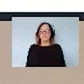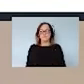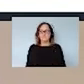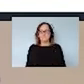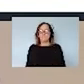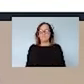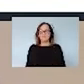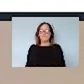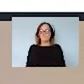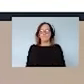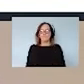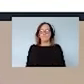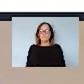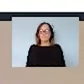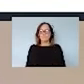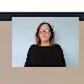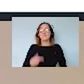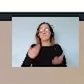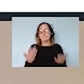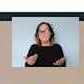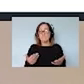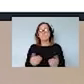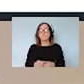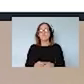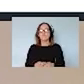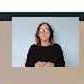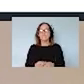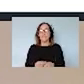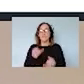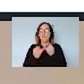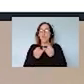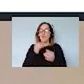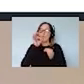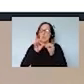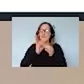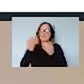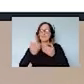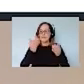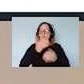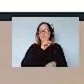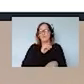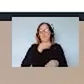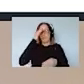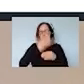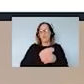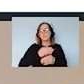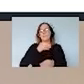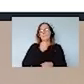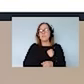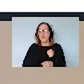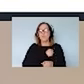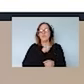To się cieszę, że słuchaj. Natomiast jeśli chodzi o szczegóły, to zapraszam na stronę nocbibliotek.pl.